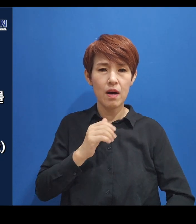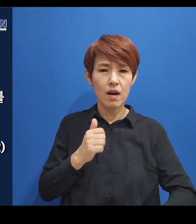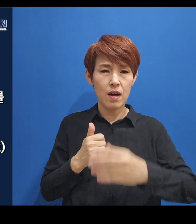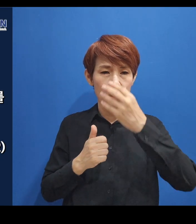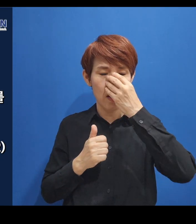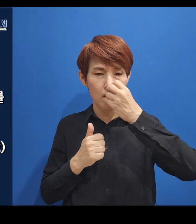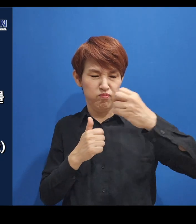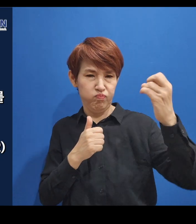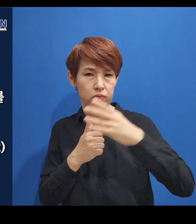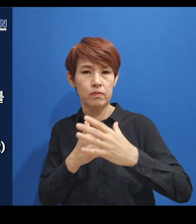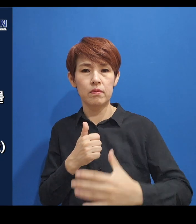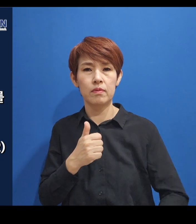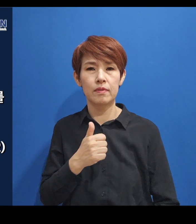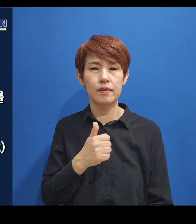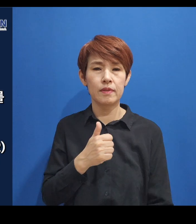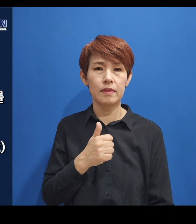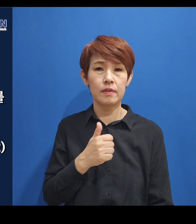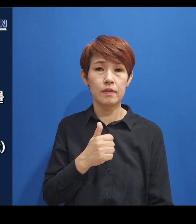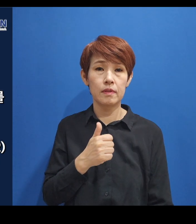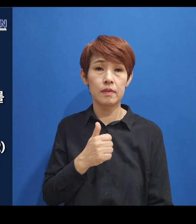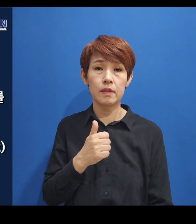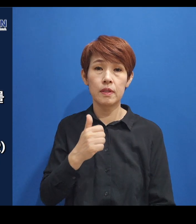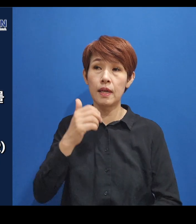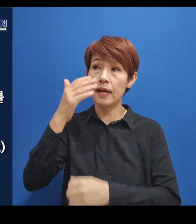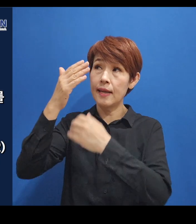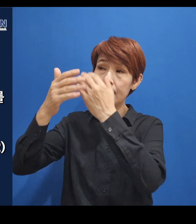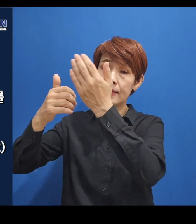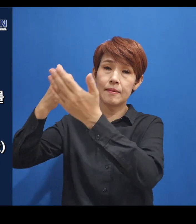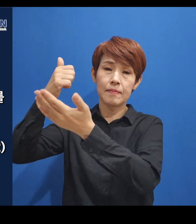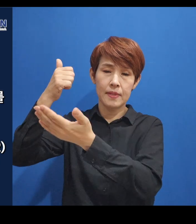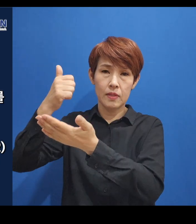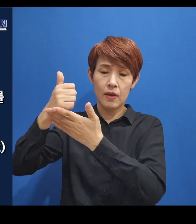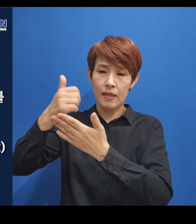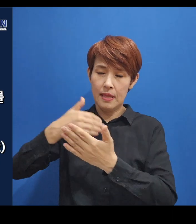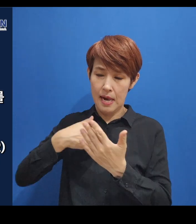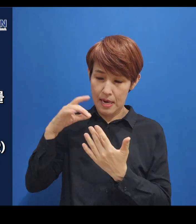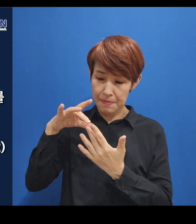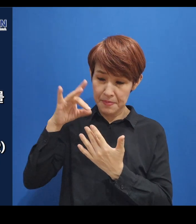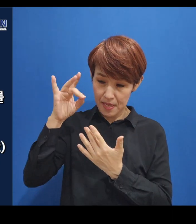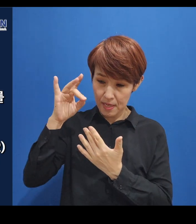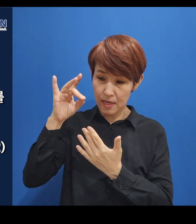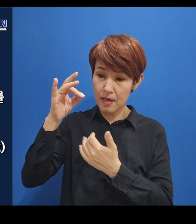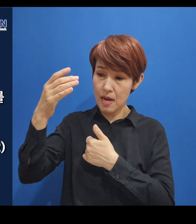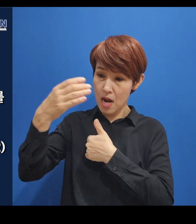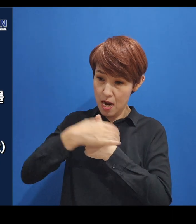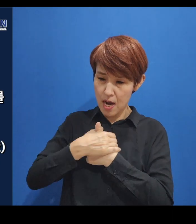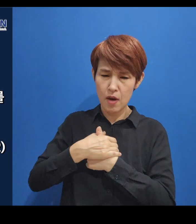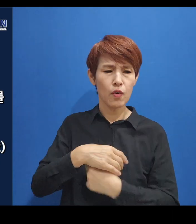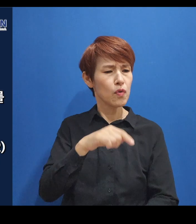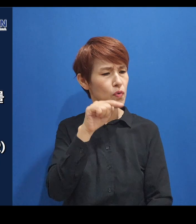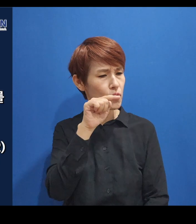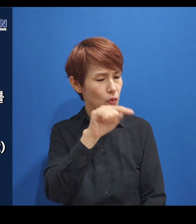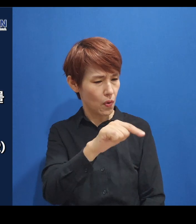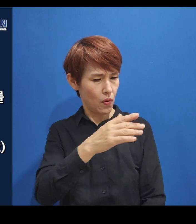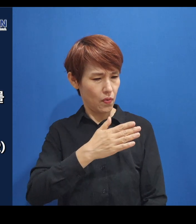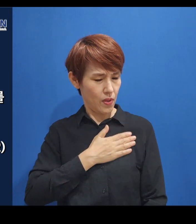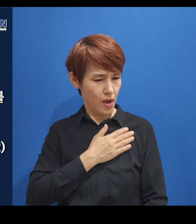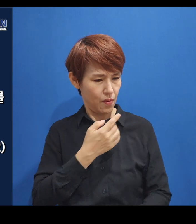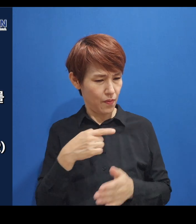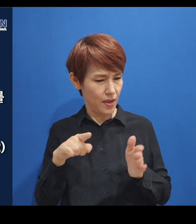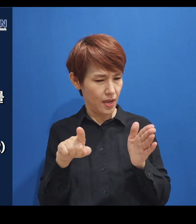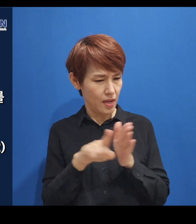받는다. 근데 하나님이 수많은 사람들 중에 나를 고르고 골라 딱 내서 너야말로 내 이름을